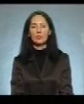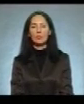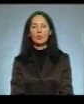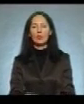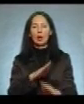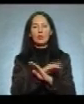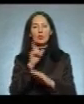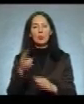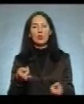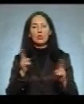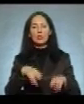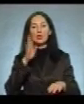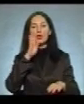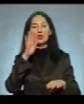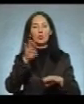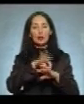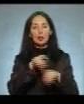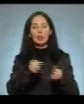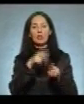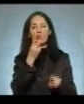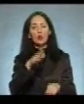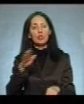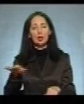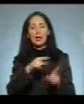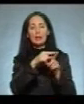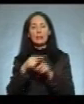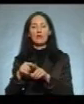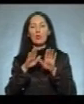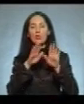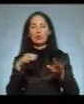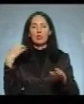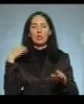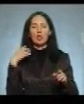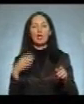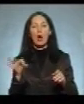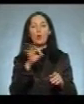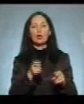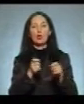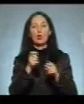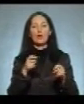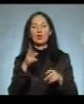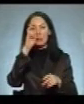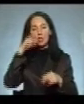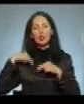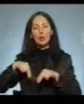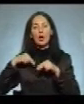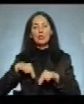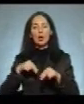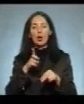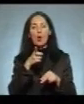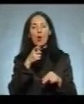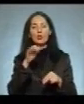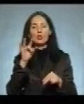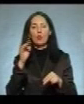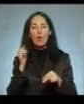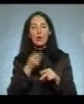Загиблого залишилася дружина і двоє дітей. За словами заступника начальника обласного управління Держпраці Володимира Гузенкова, це